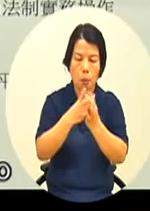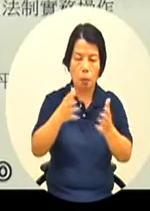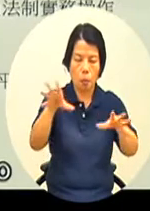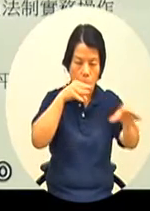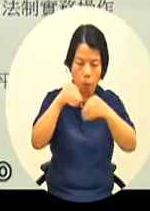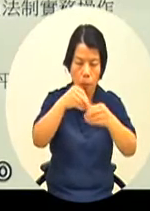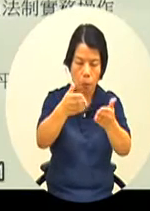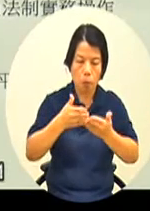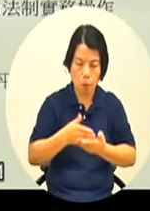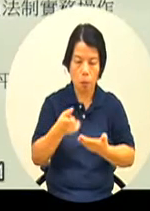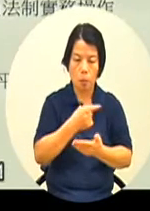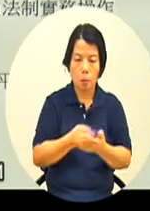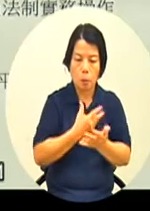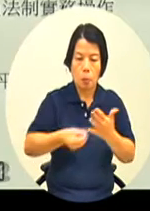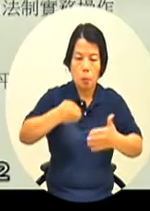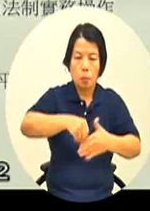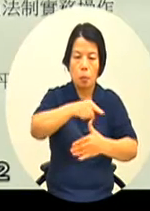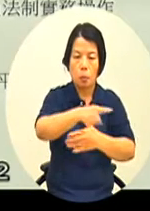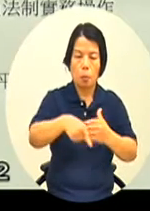论与实务，提升法制同仁法学素养；